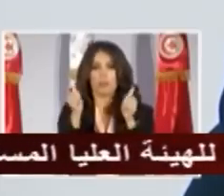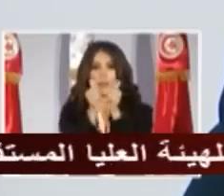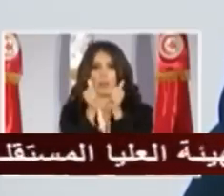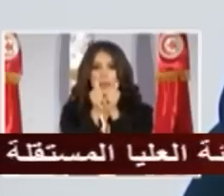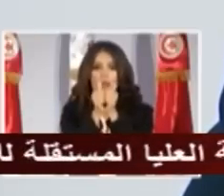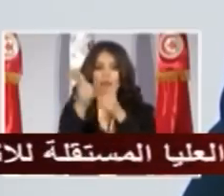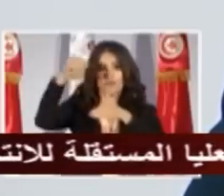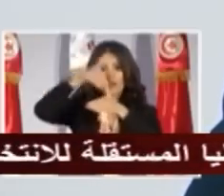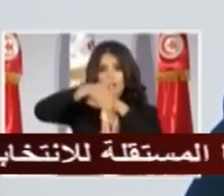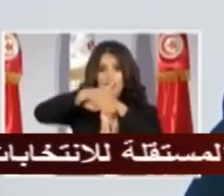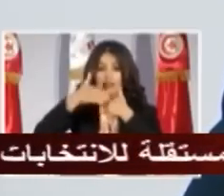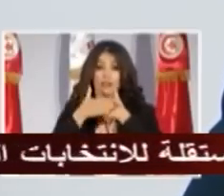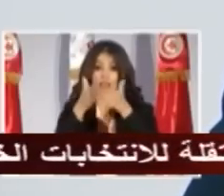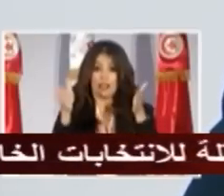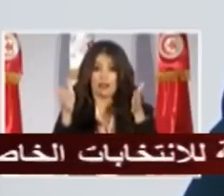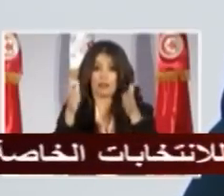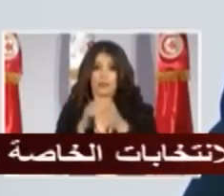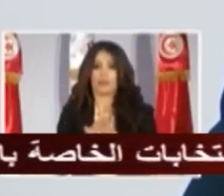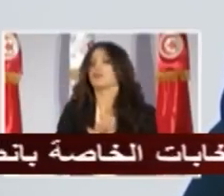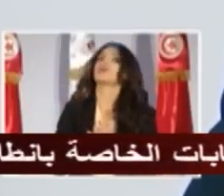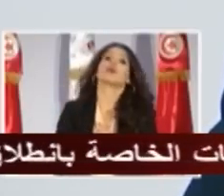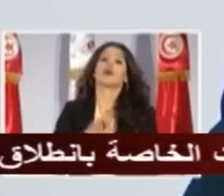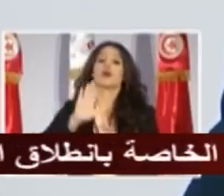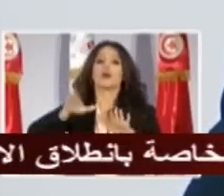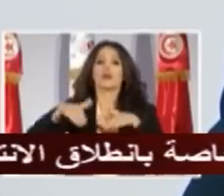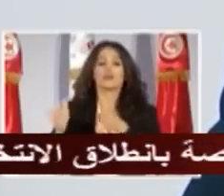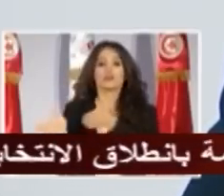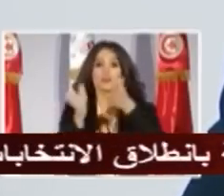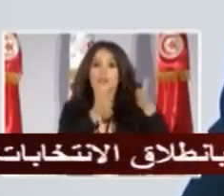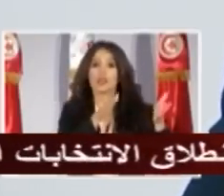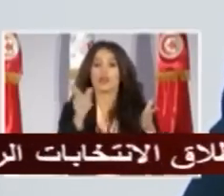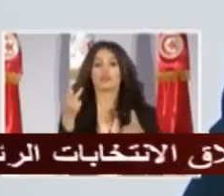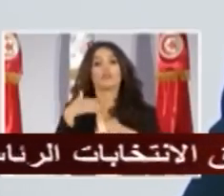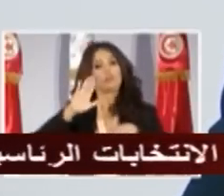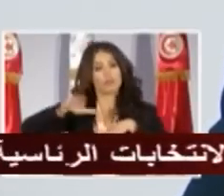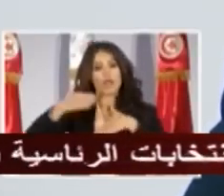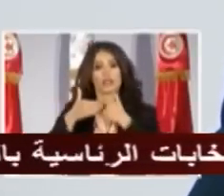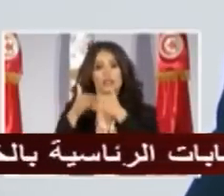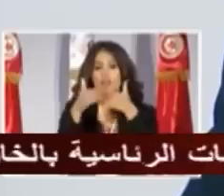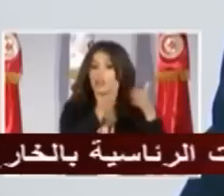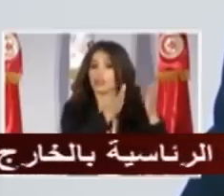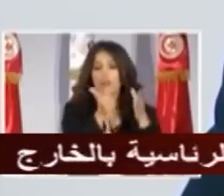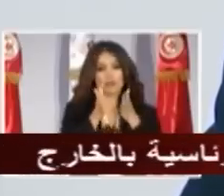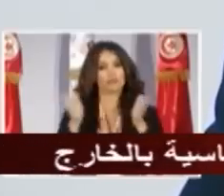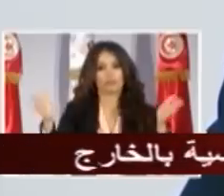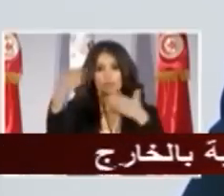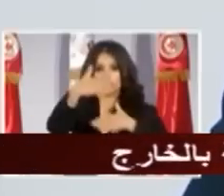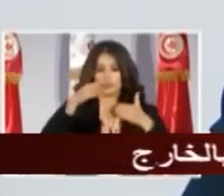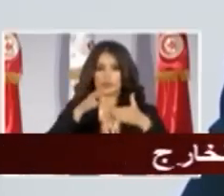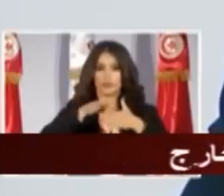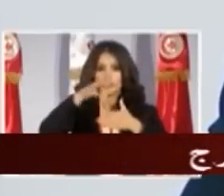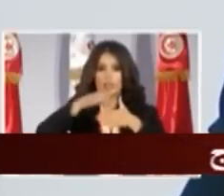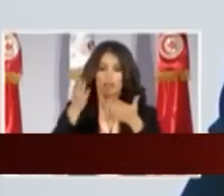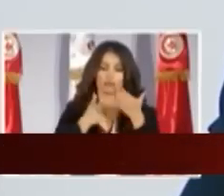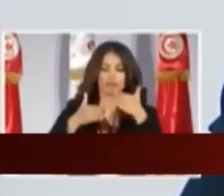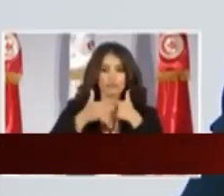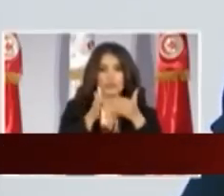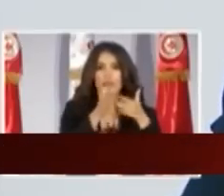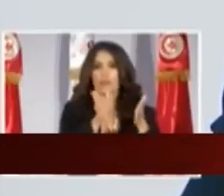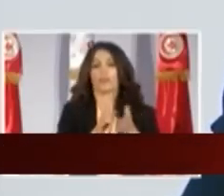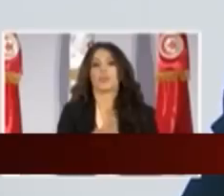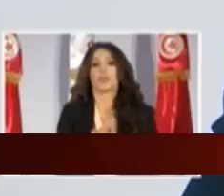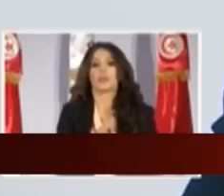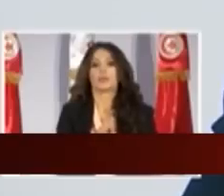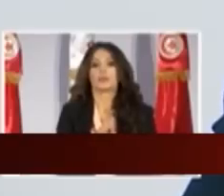ليلا ثم تباعا فتحت المراكز التاليه كانت